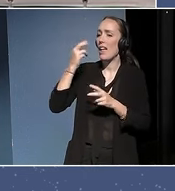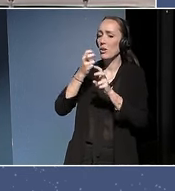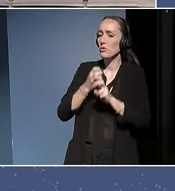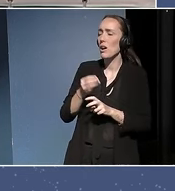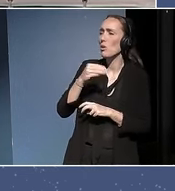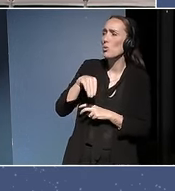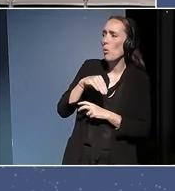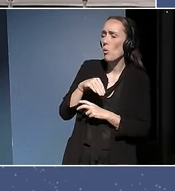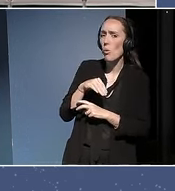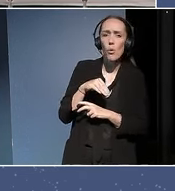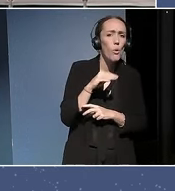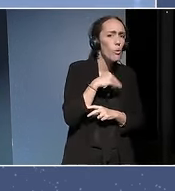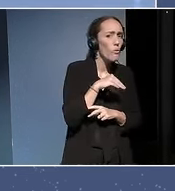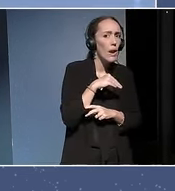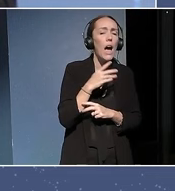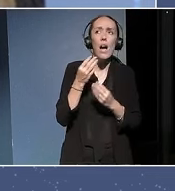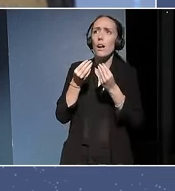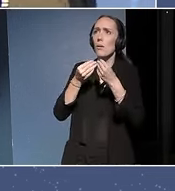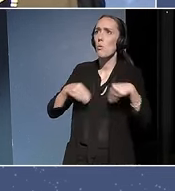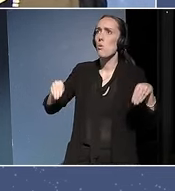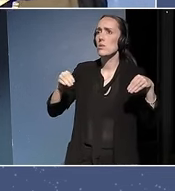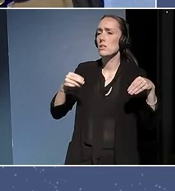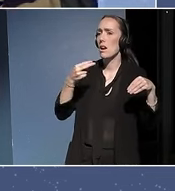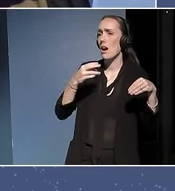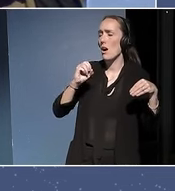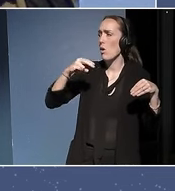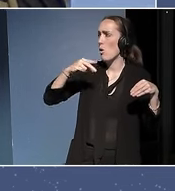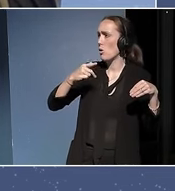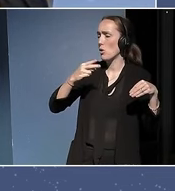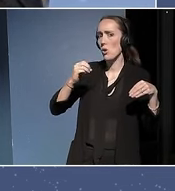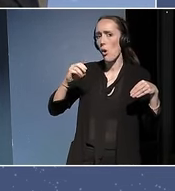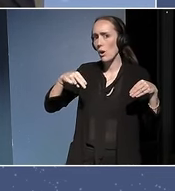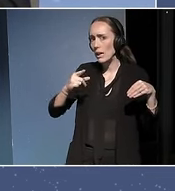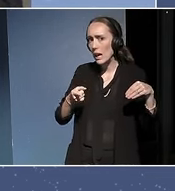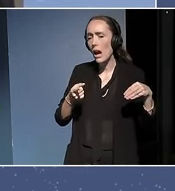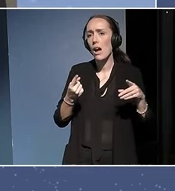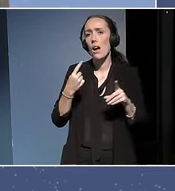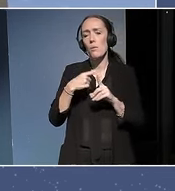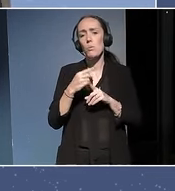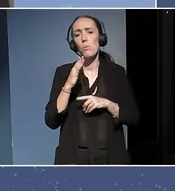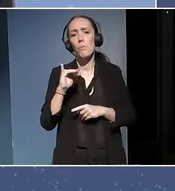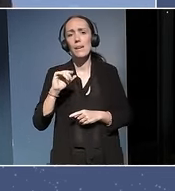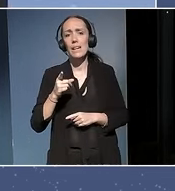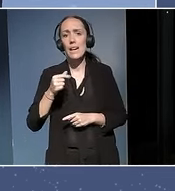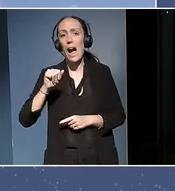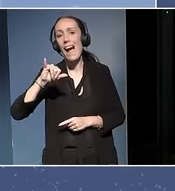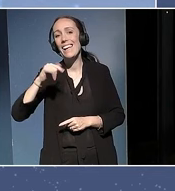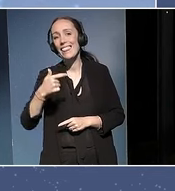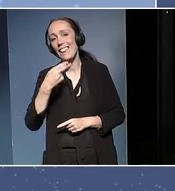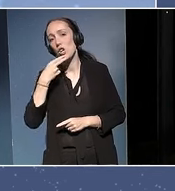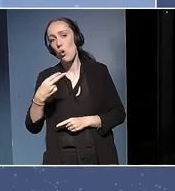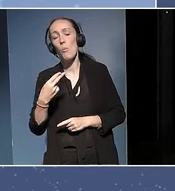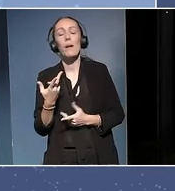alla mostra di Hong Kong E adesso penso che seguirà ancora la mostra di bigate si chiama questa mostra i grandi